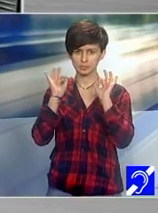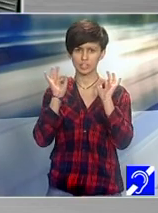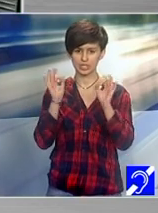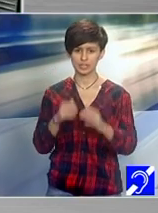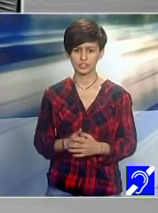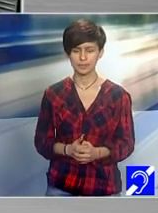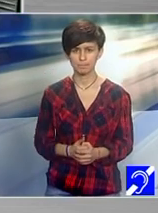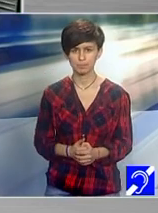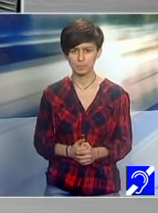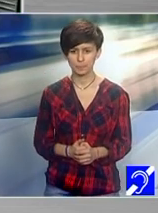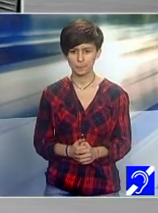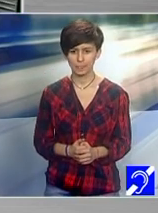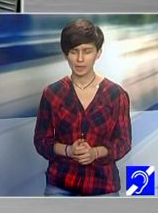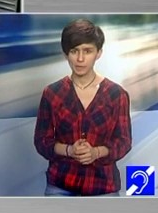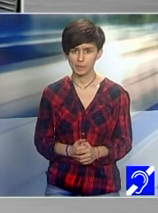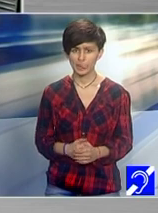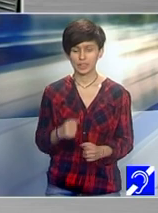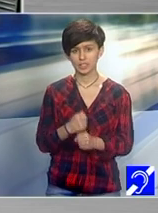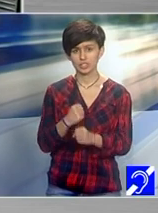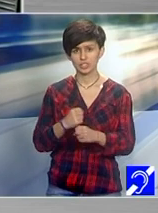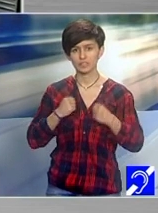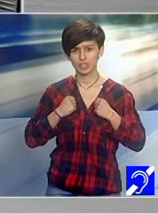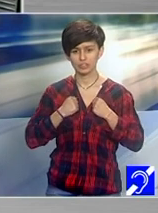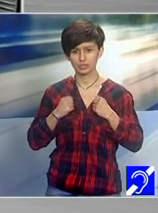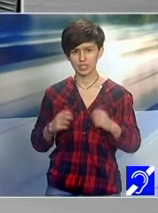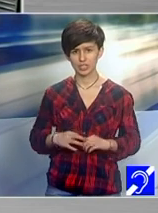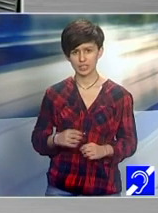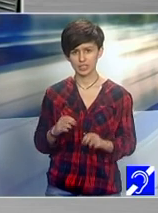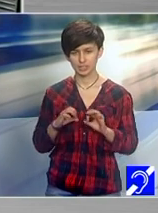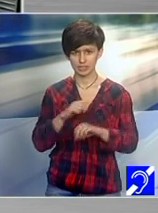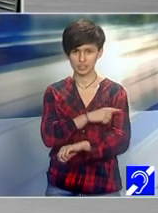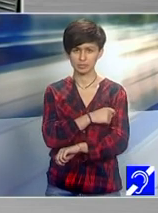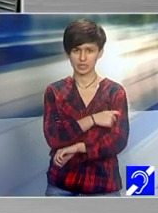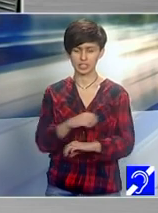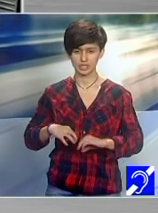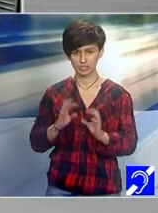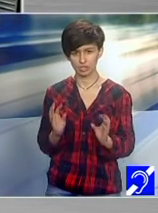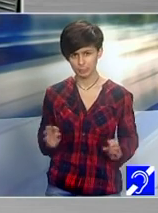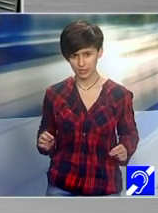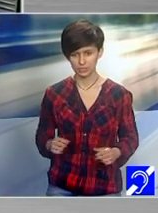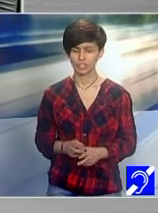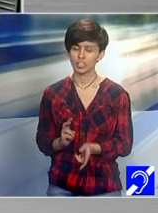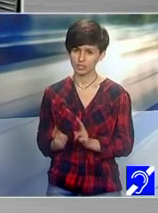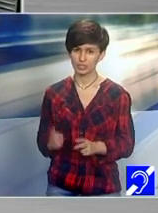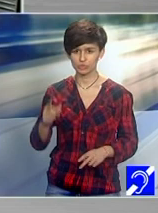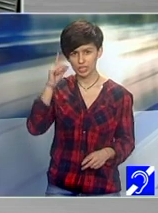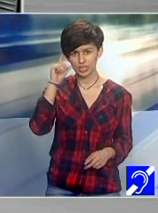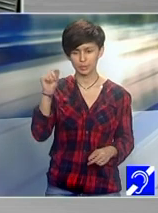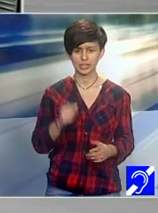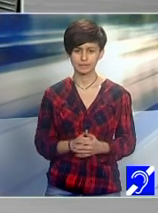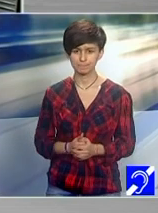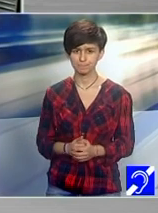spitalul din Tulcea nu mai are niciun pediatru. Și fac voluntariat în spitalele românești. Păi atunci, clar, pleacă. În spitalul, da, din Călăraș, acolo avem